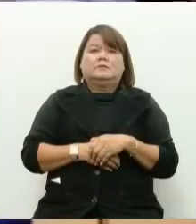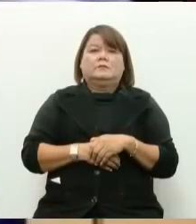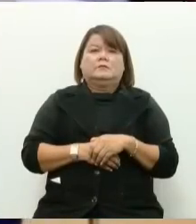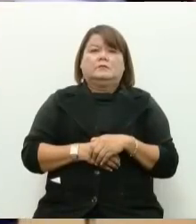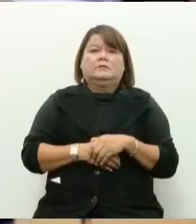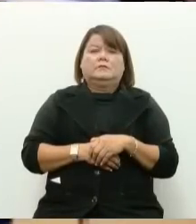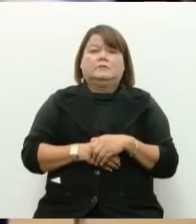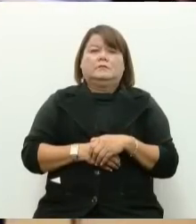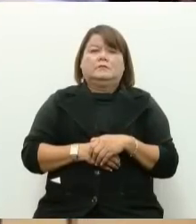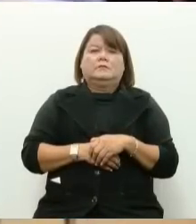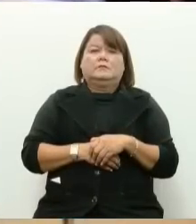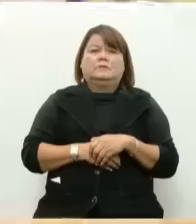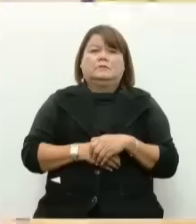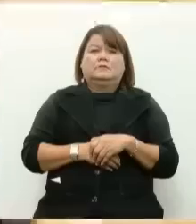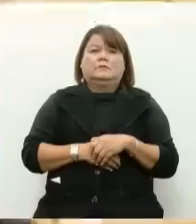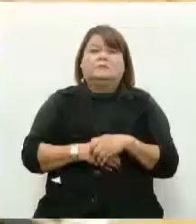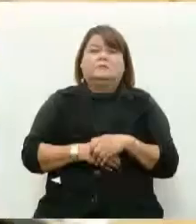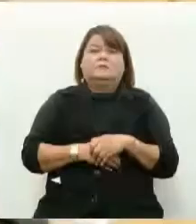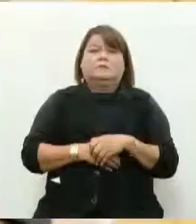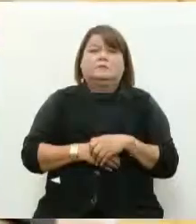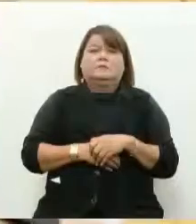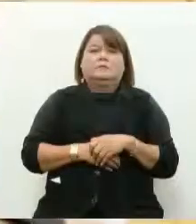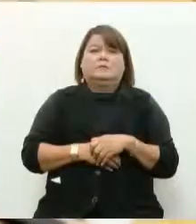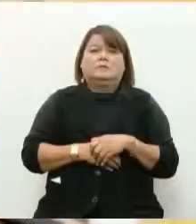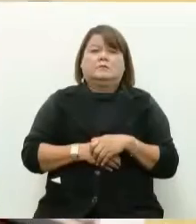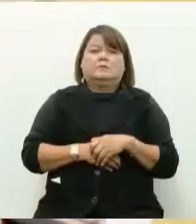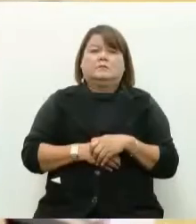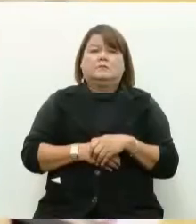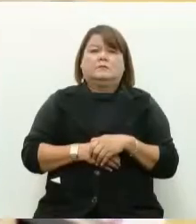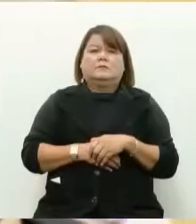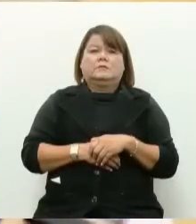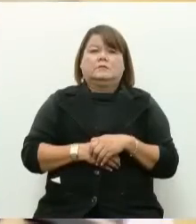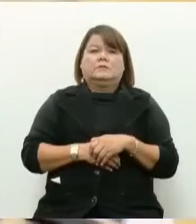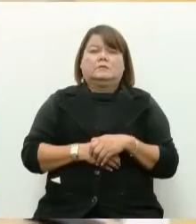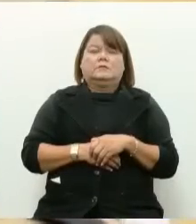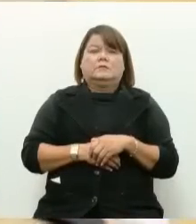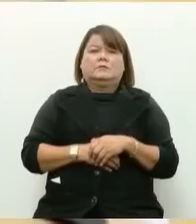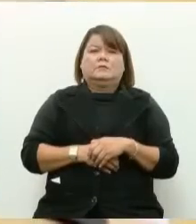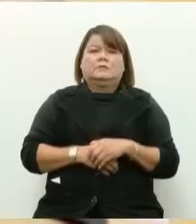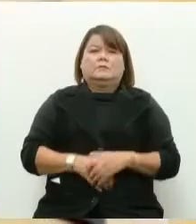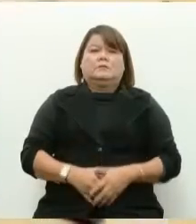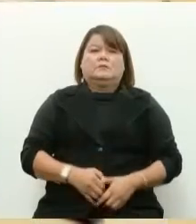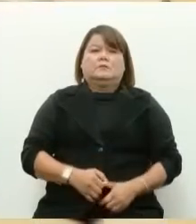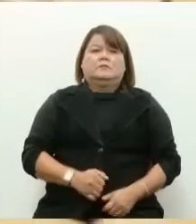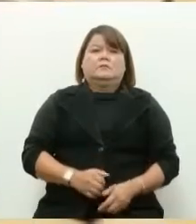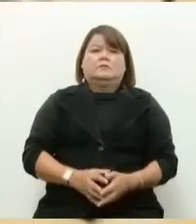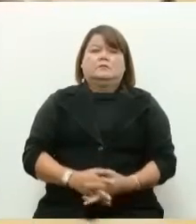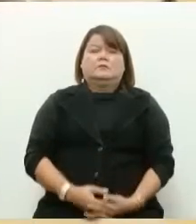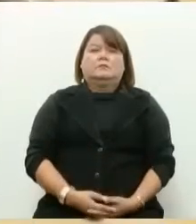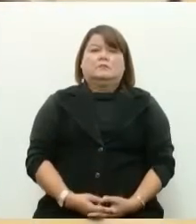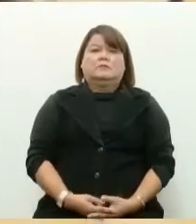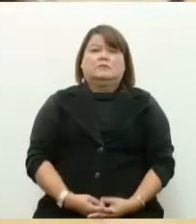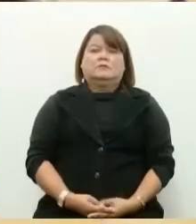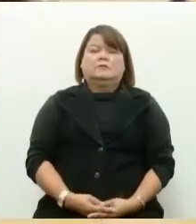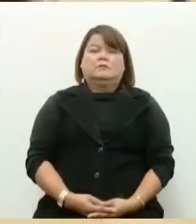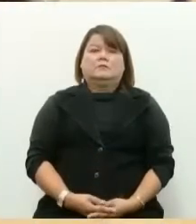ฟังดีกว่าก็เพราะสะอาดระเบียบสุภาพต